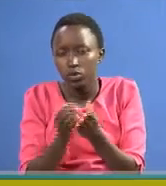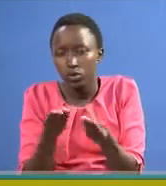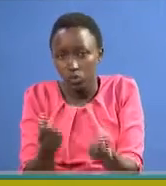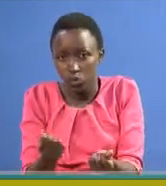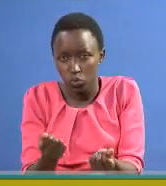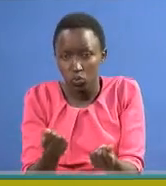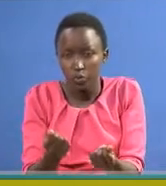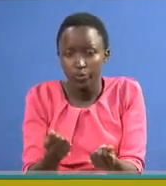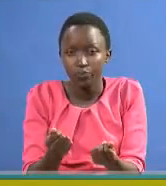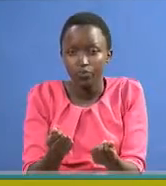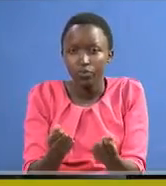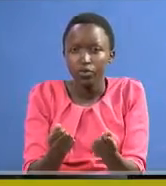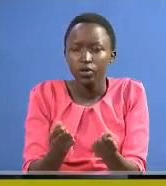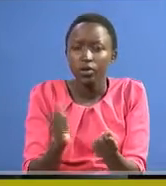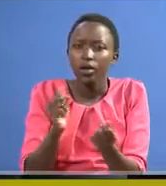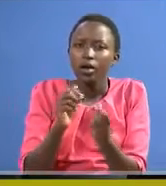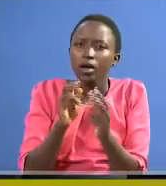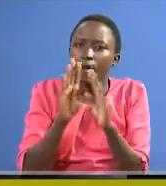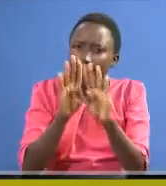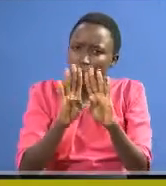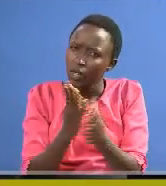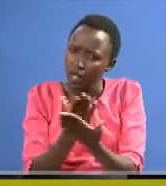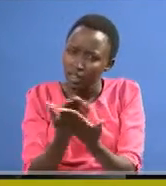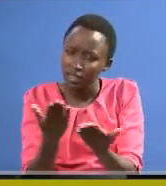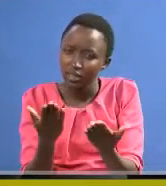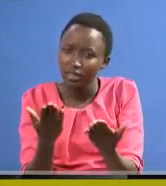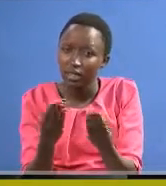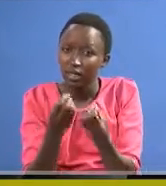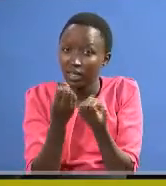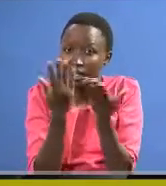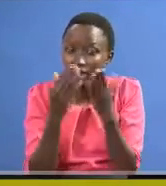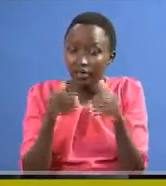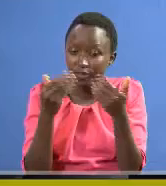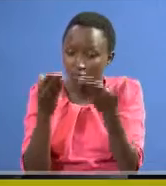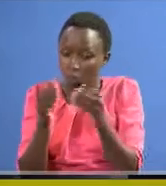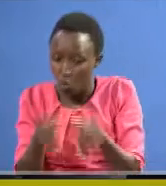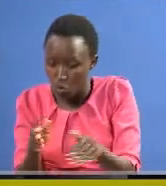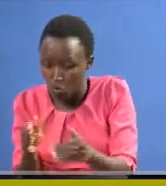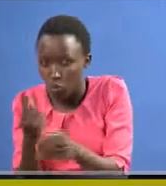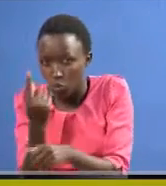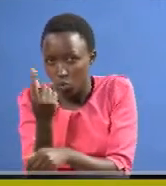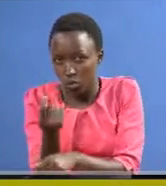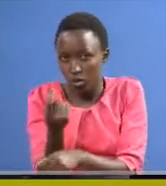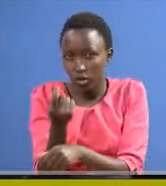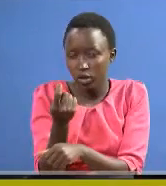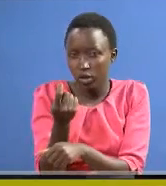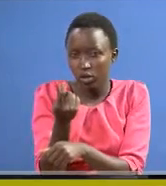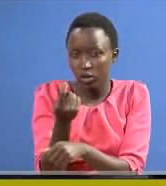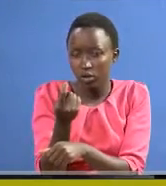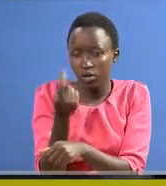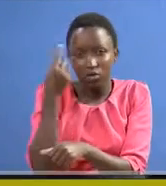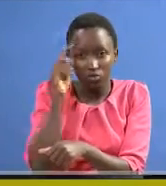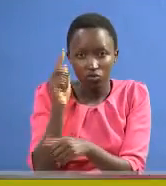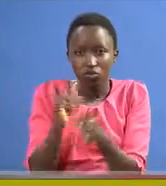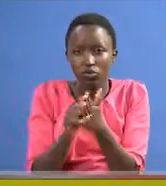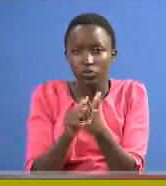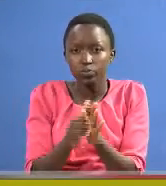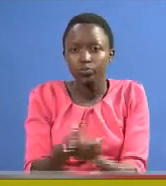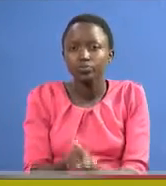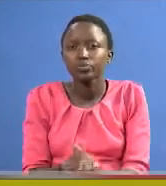on board. And I think the one clear thing is that we are giving you a chance for a very small fee. We're giving you a chance for